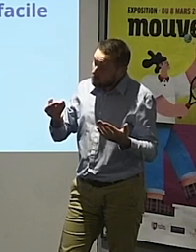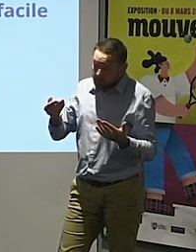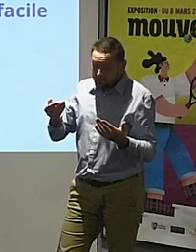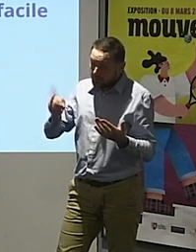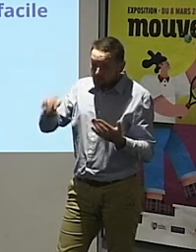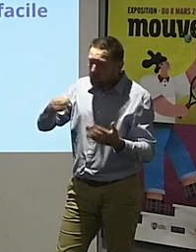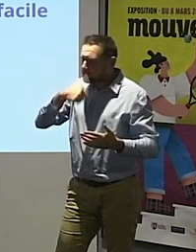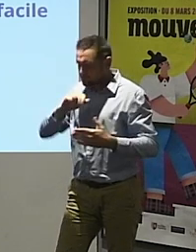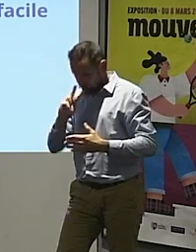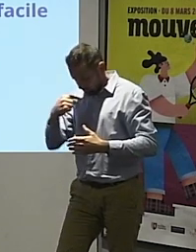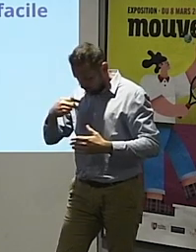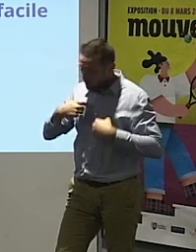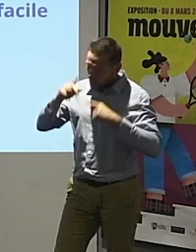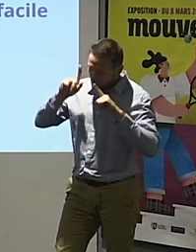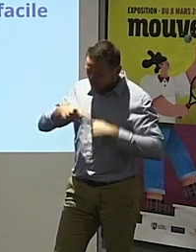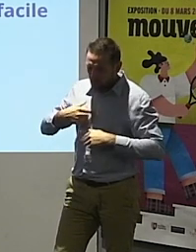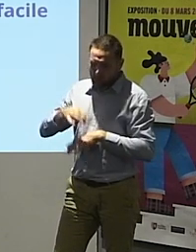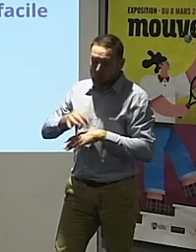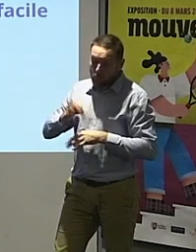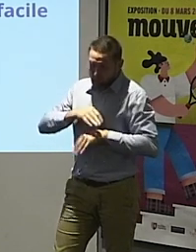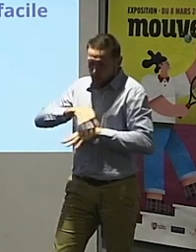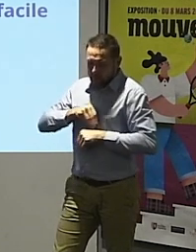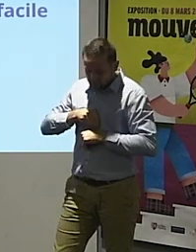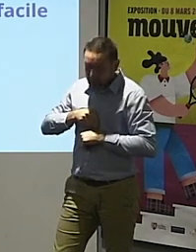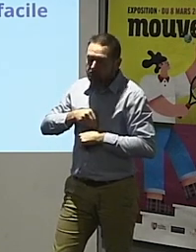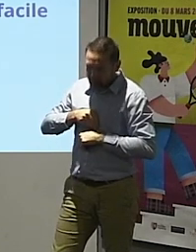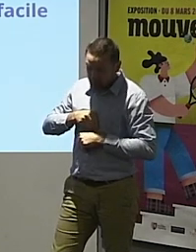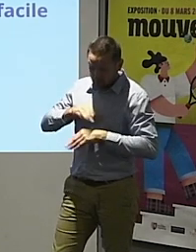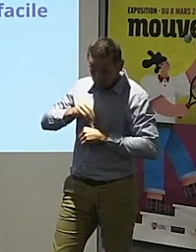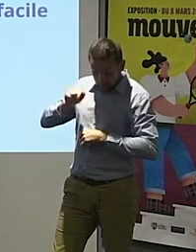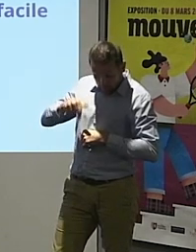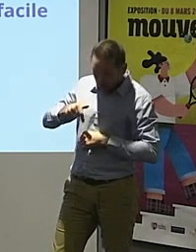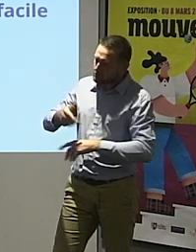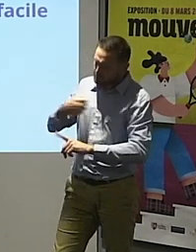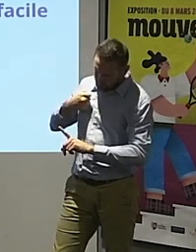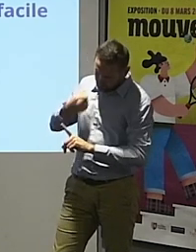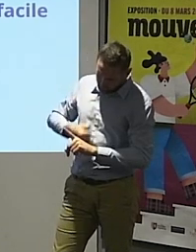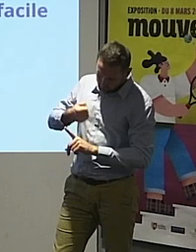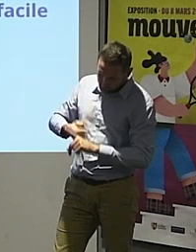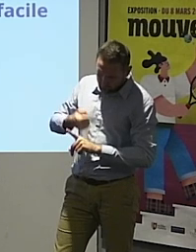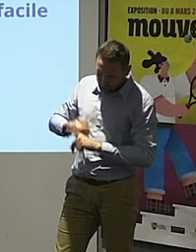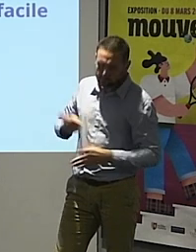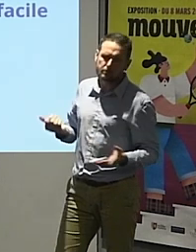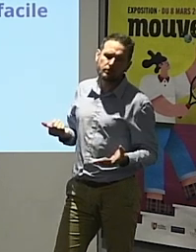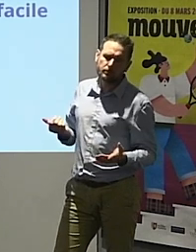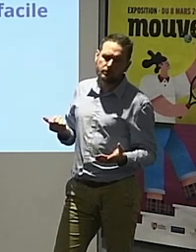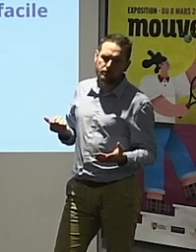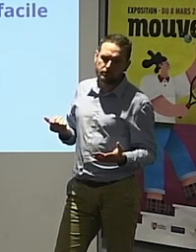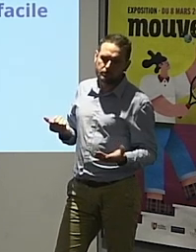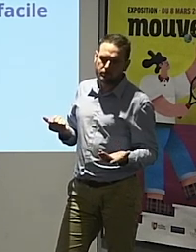la maladie et en fait, il faut la combattre la maladie. Parce que si... Vous voyez, je